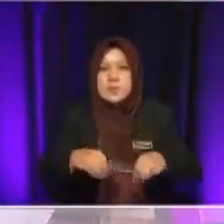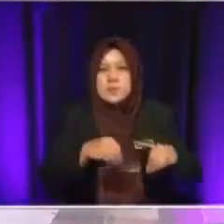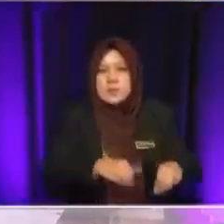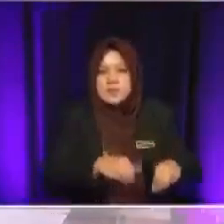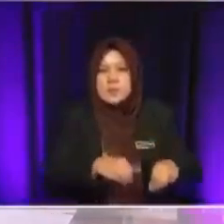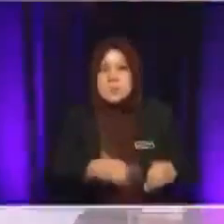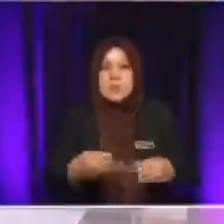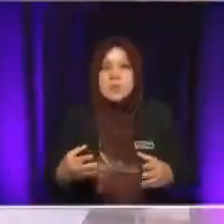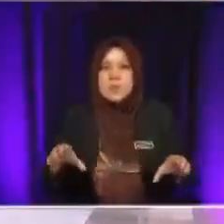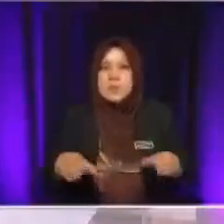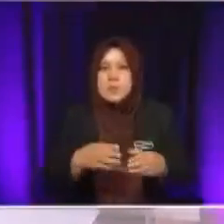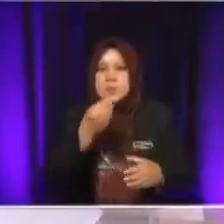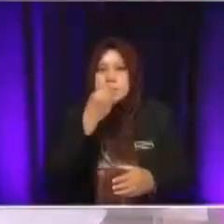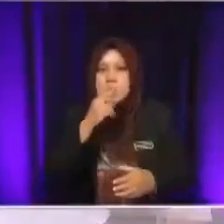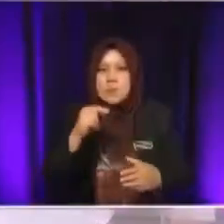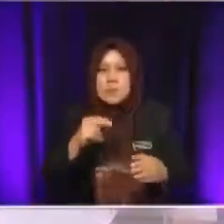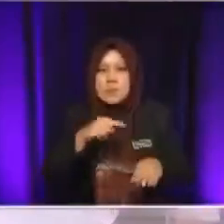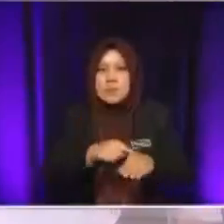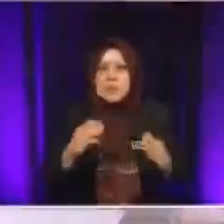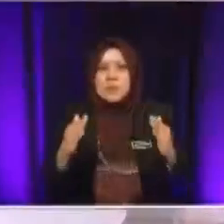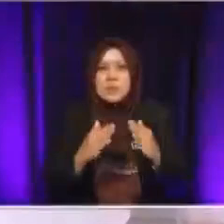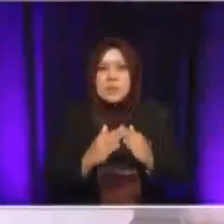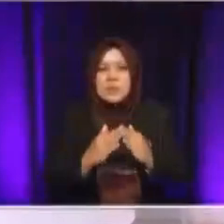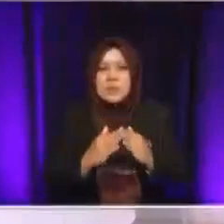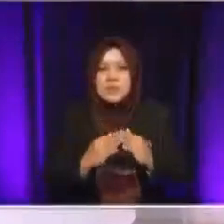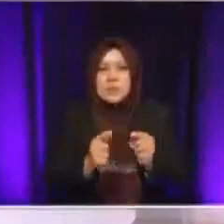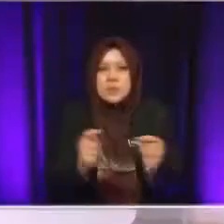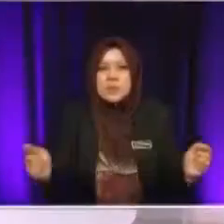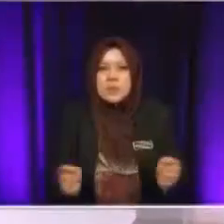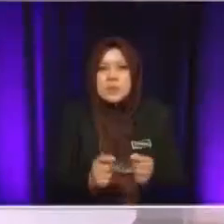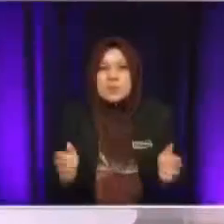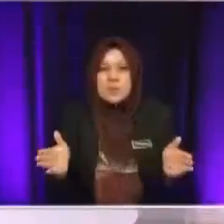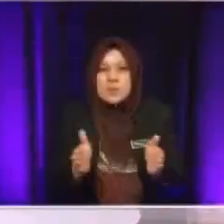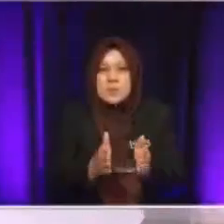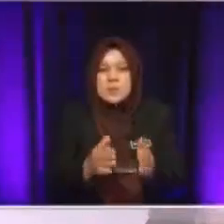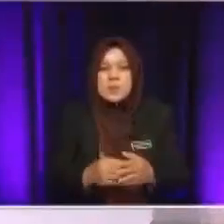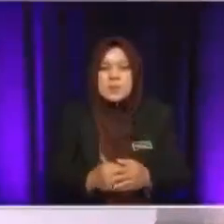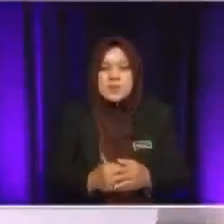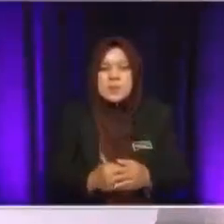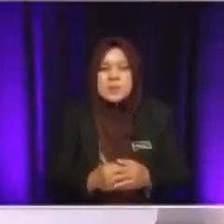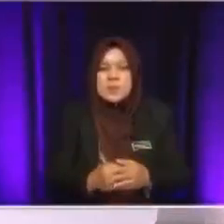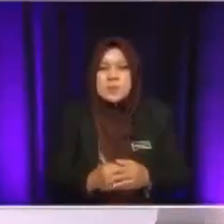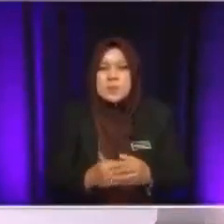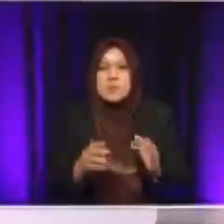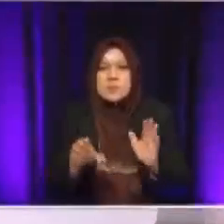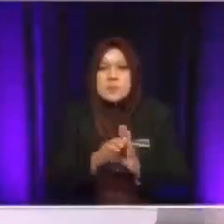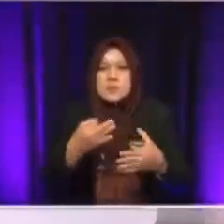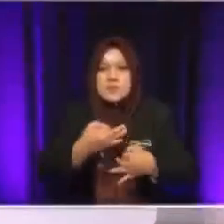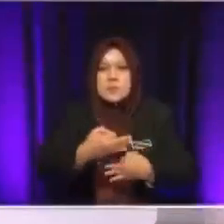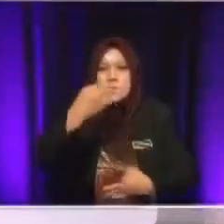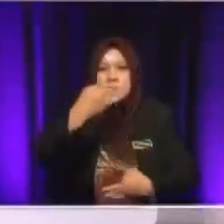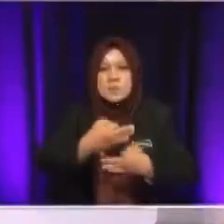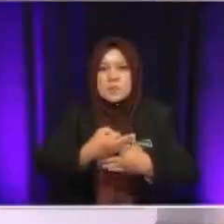di mana kita hasilkan makanan sendiri di dalam rumah, di kawasan yang terhad. Maksudnya rumah yang kecil-kecil berkawasan dia. Macam rumah flat, macam rumah